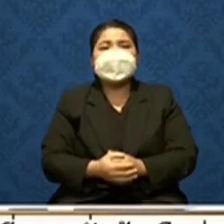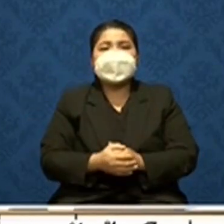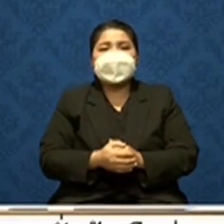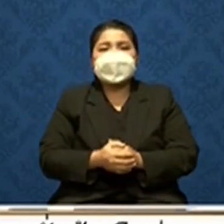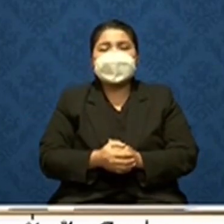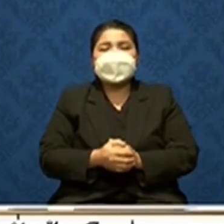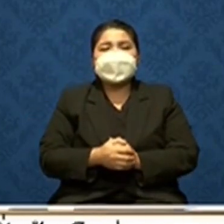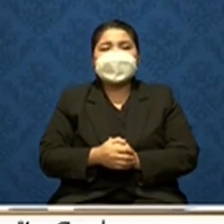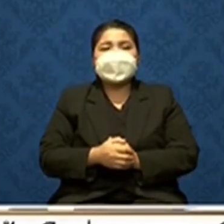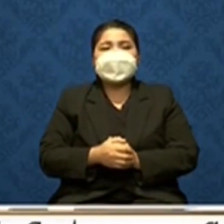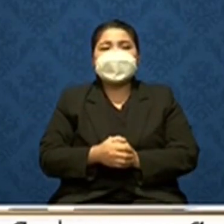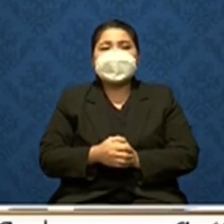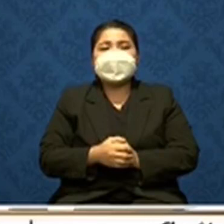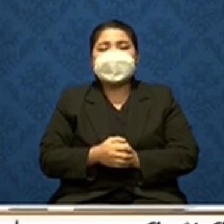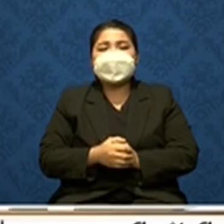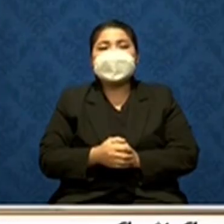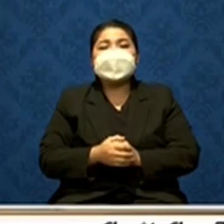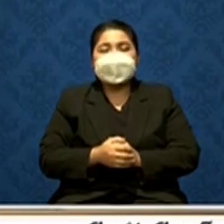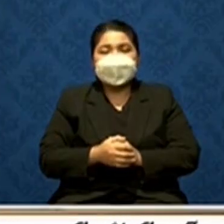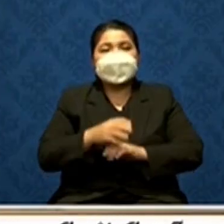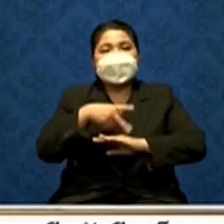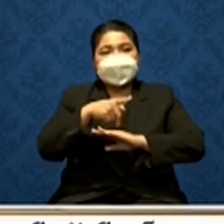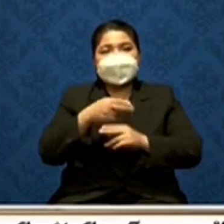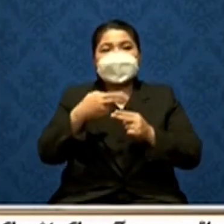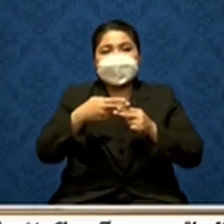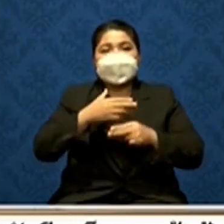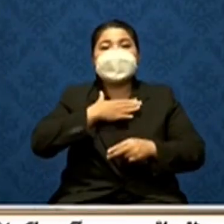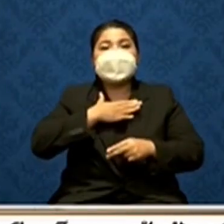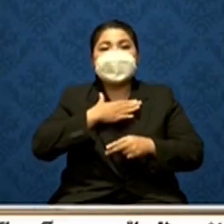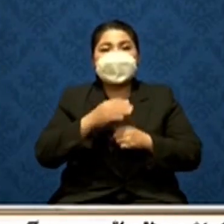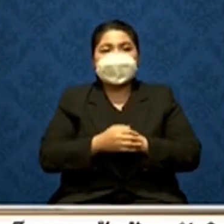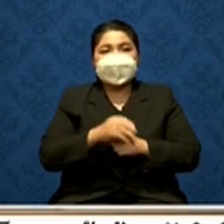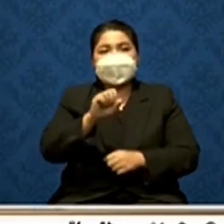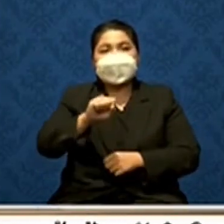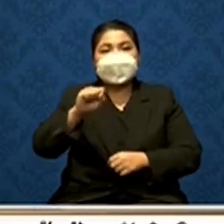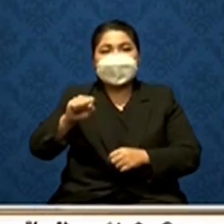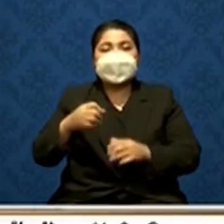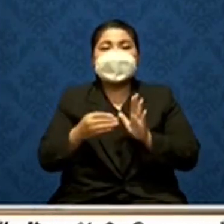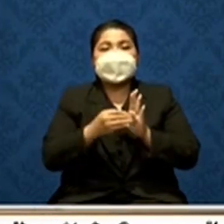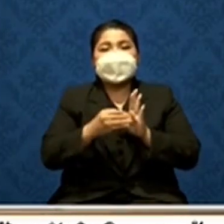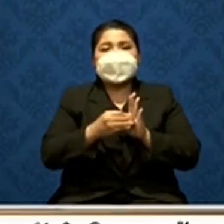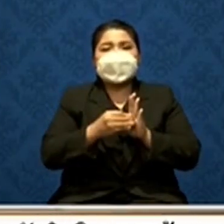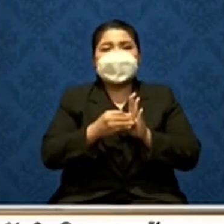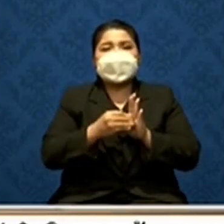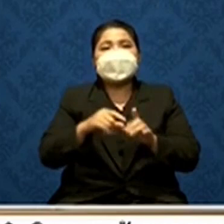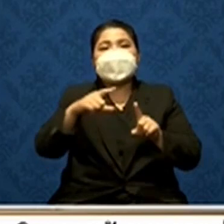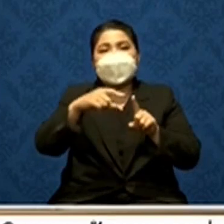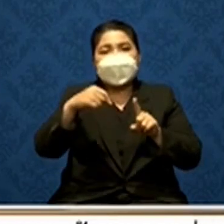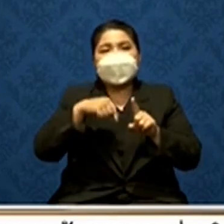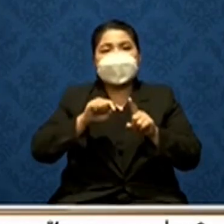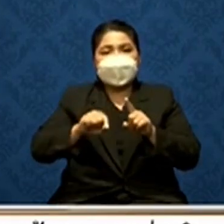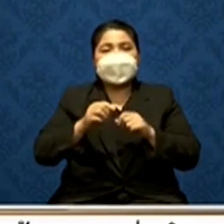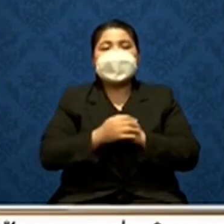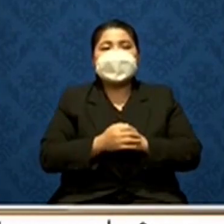- บางภาร์ปิษภาพูแทนราศดอร์กูงเทมหาณคร พักเก้าใล่จากชาวัปนเทียนคร